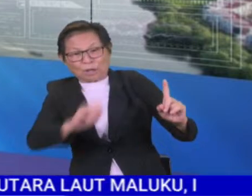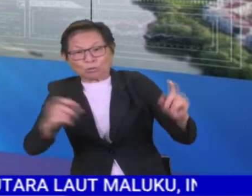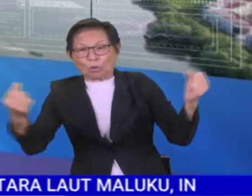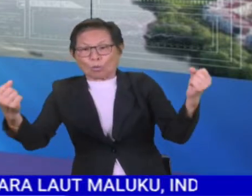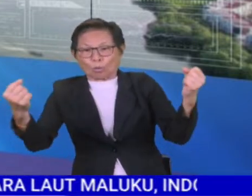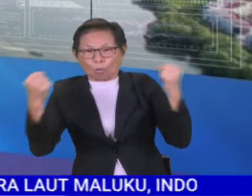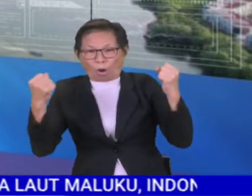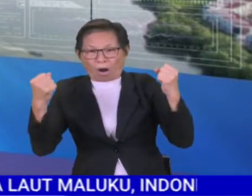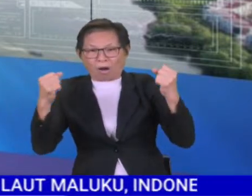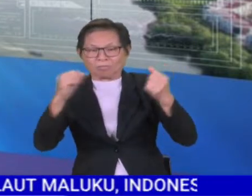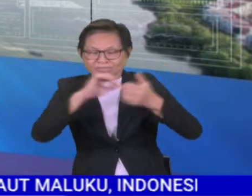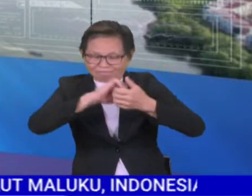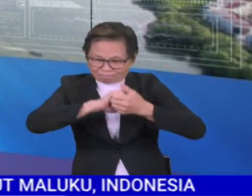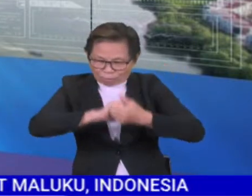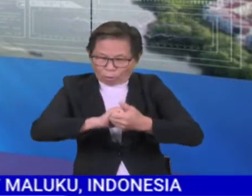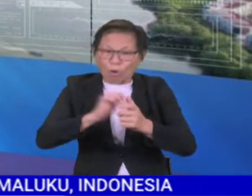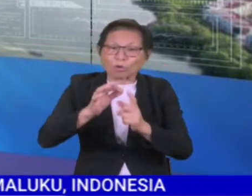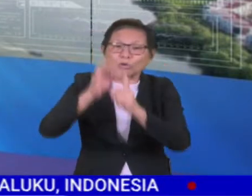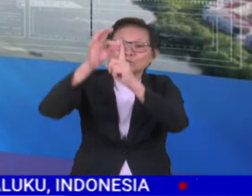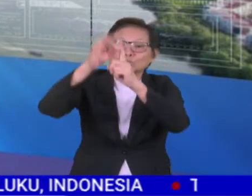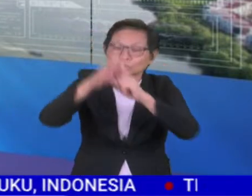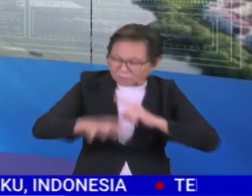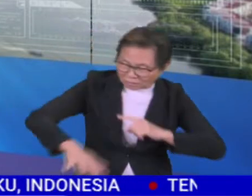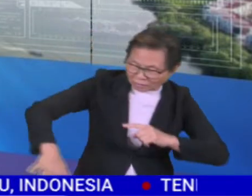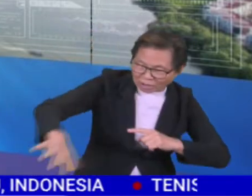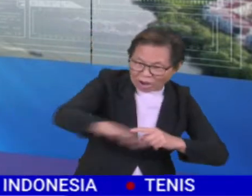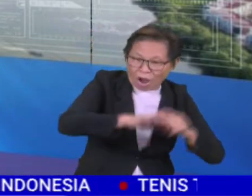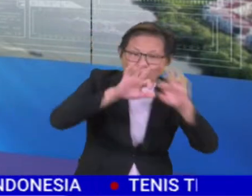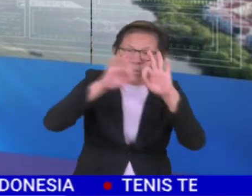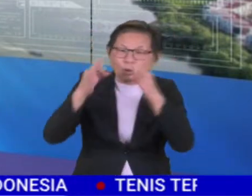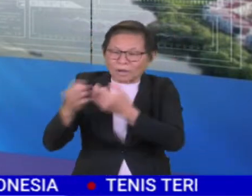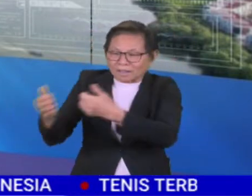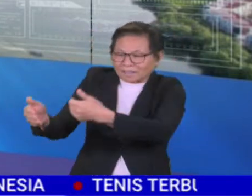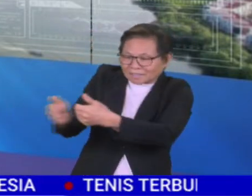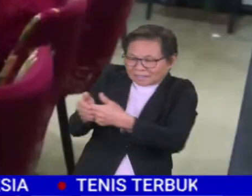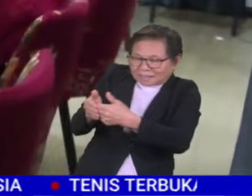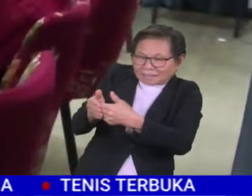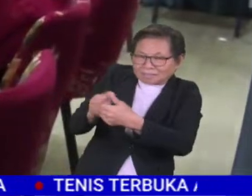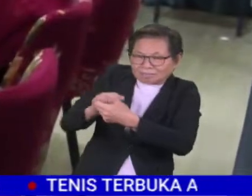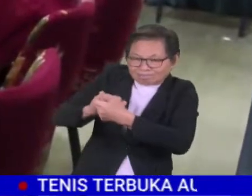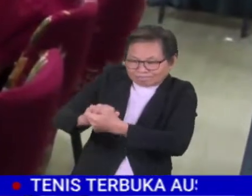mengukuhkan lagi silaturahim khususnya dalam kalangan keluarga terdekat